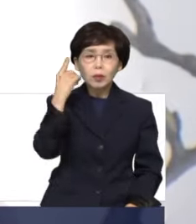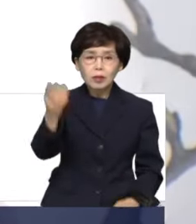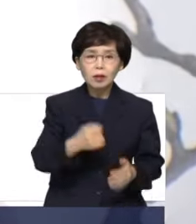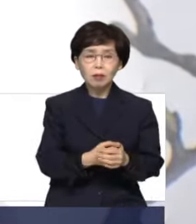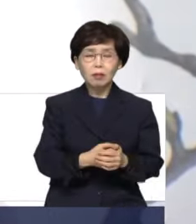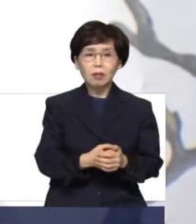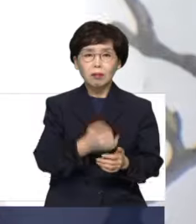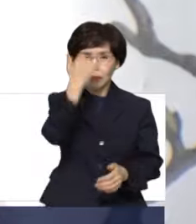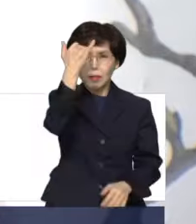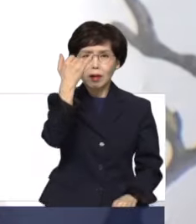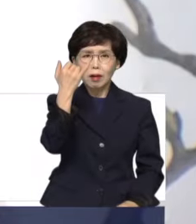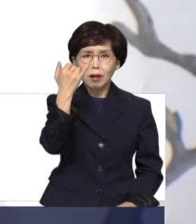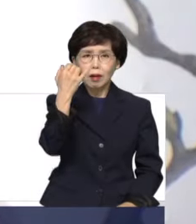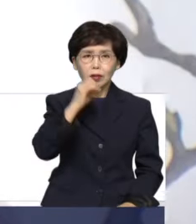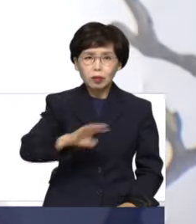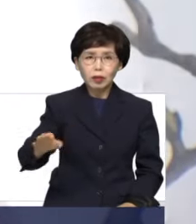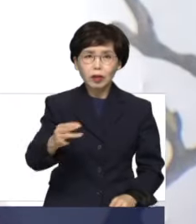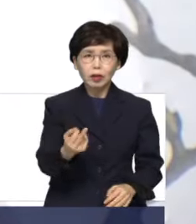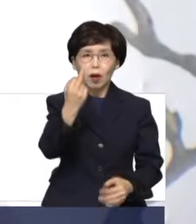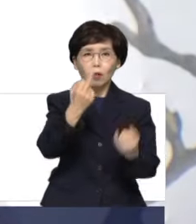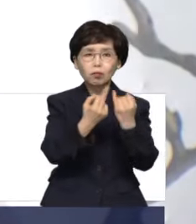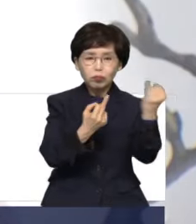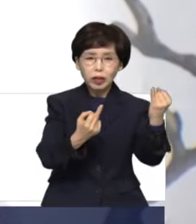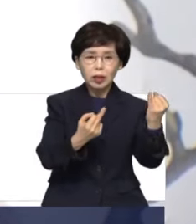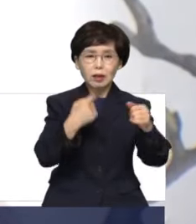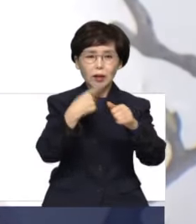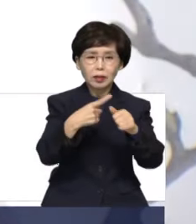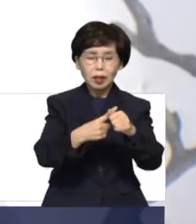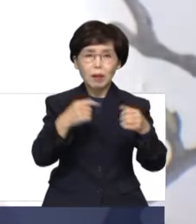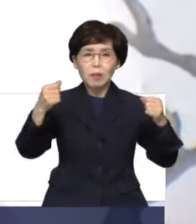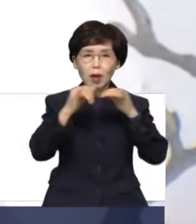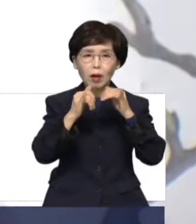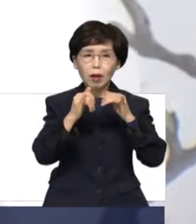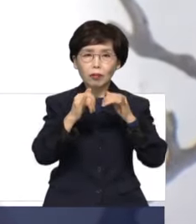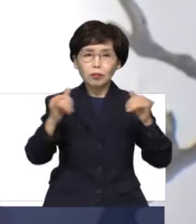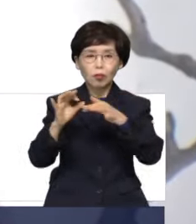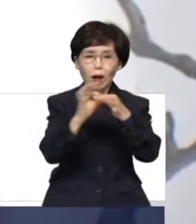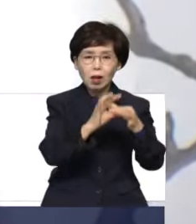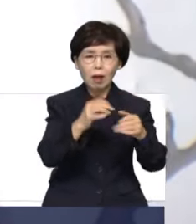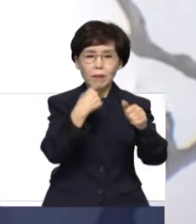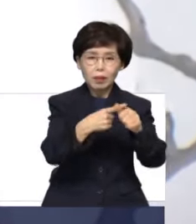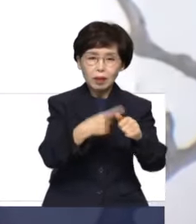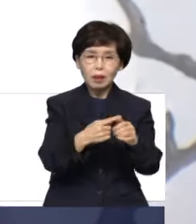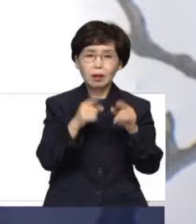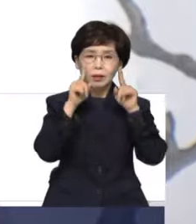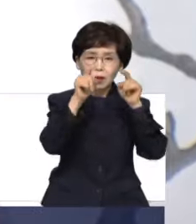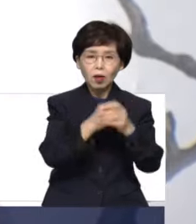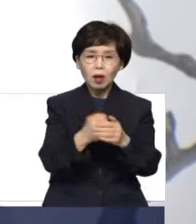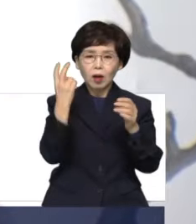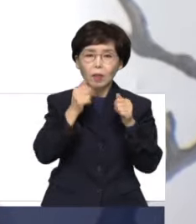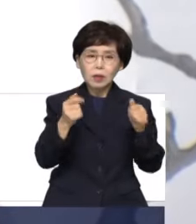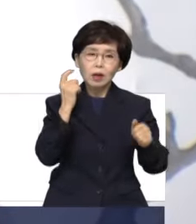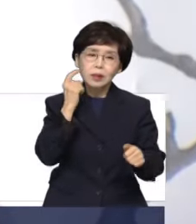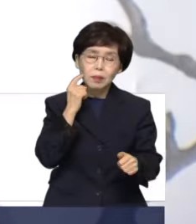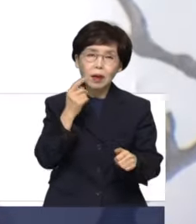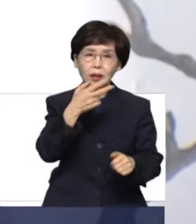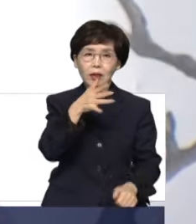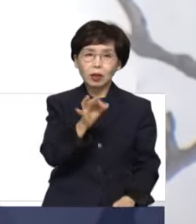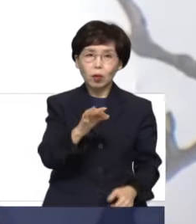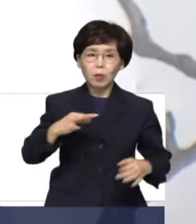욕설, 배우 관련 의혹, 검사 사칭, 대장동 비리,